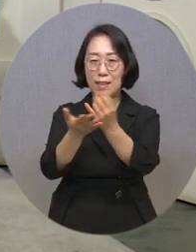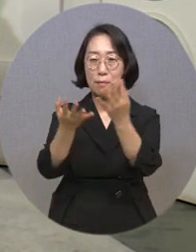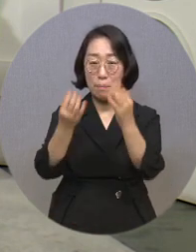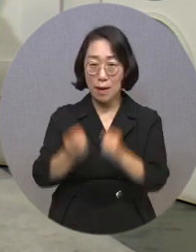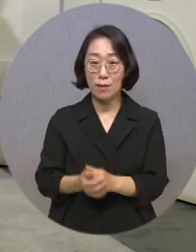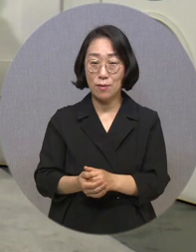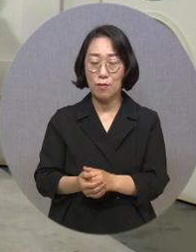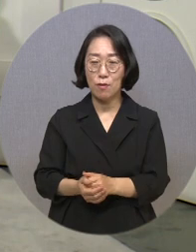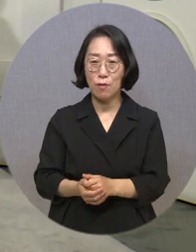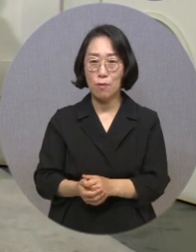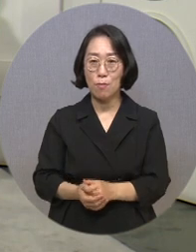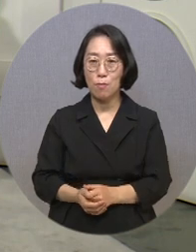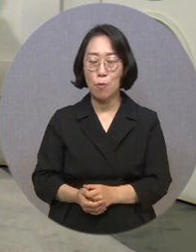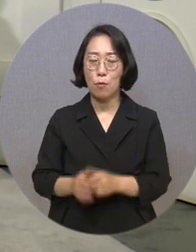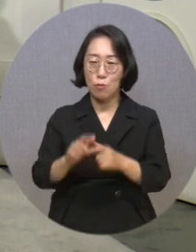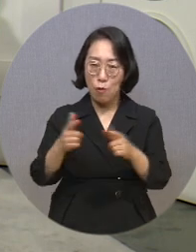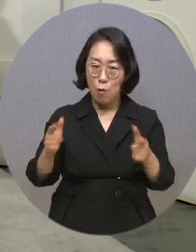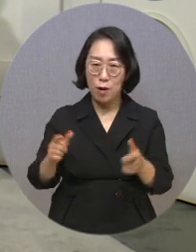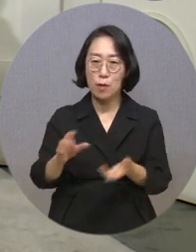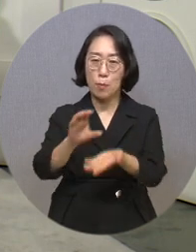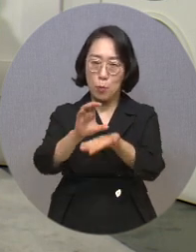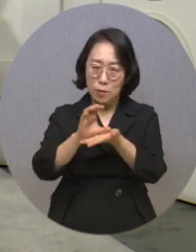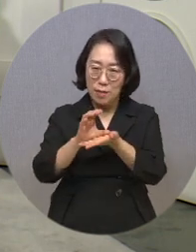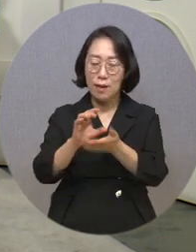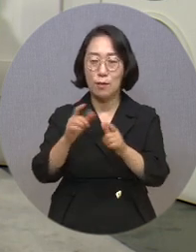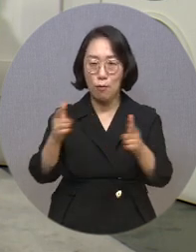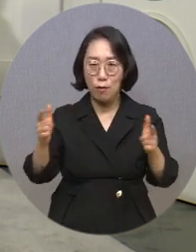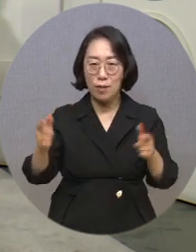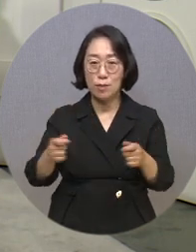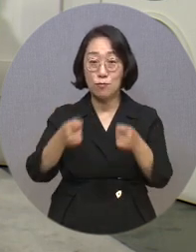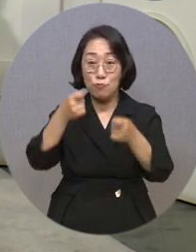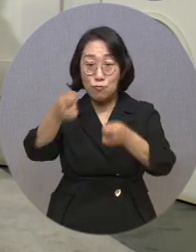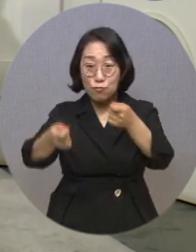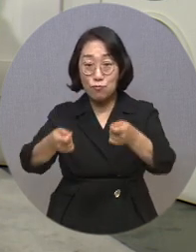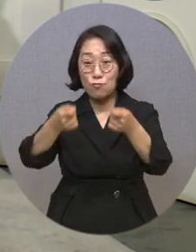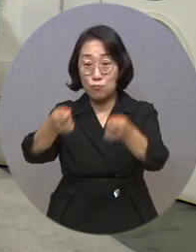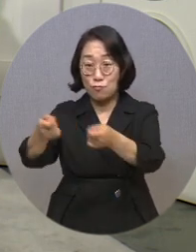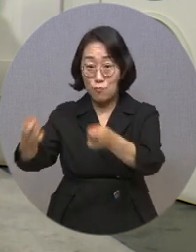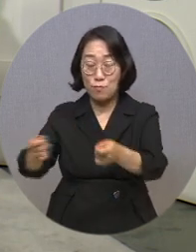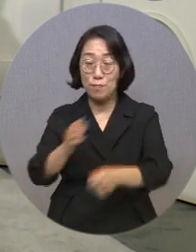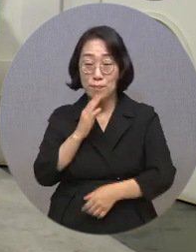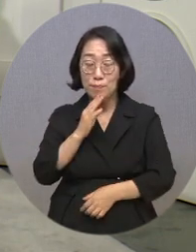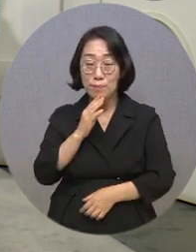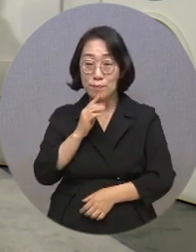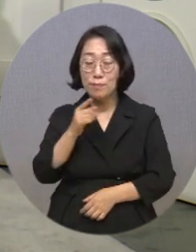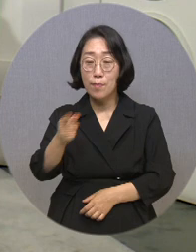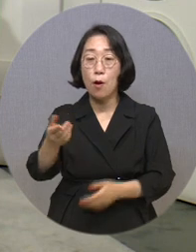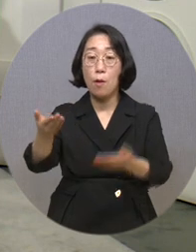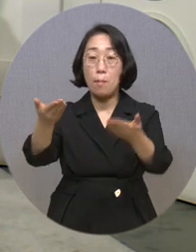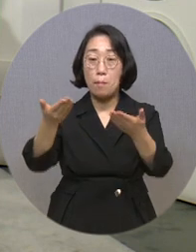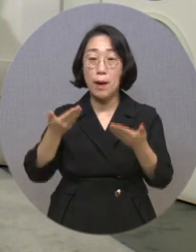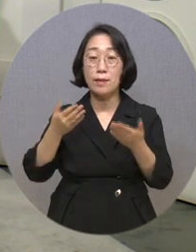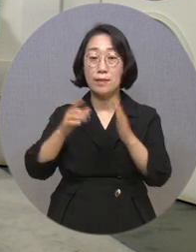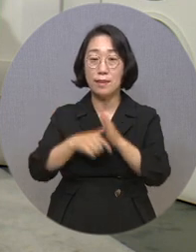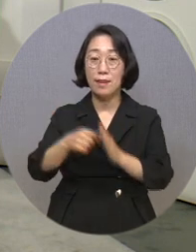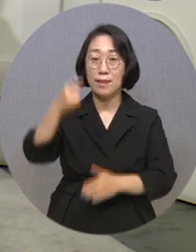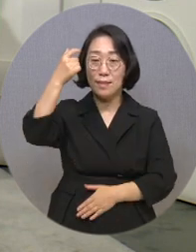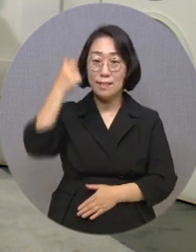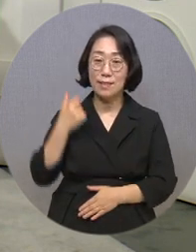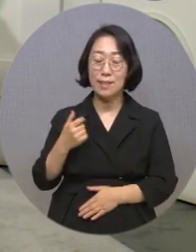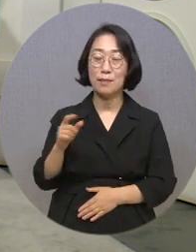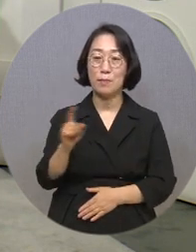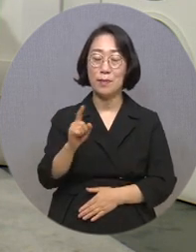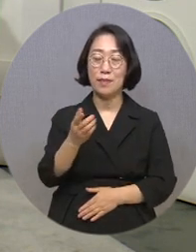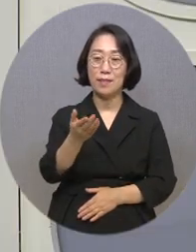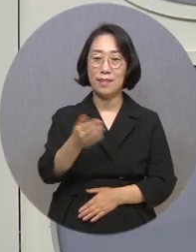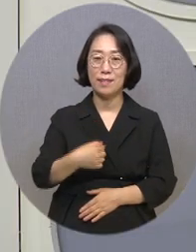뭐 표창 말할 것도 없고 그런데 그 상을 받으면서 어떤 생각을 주로